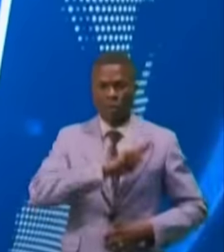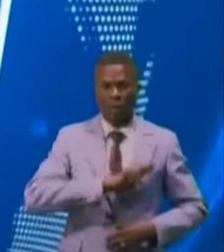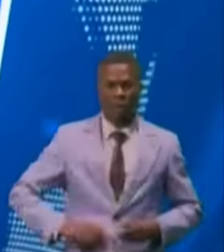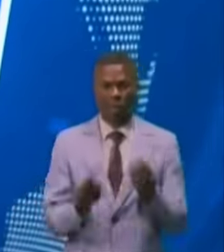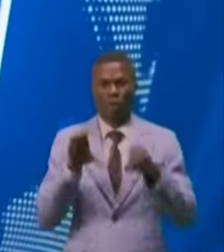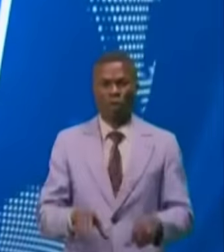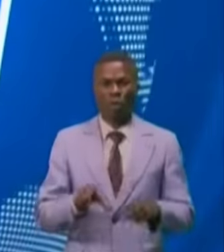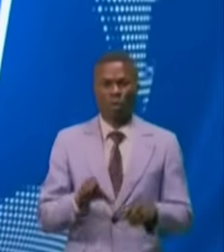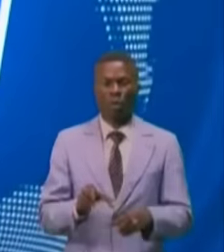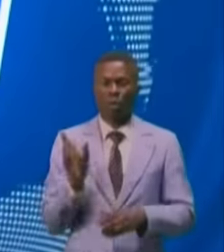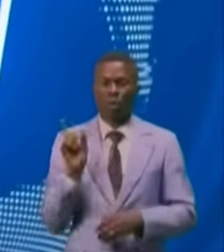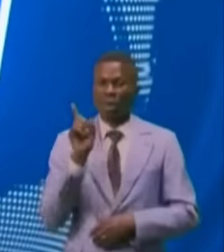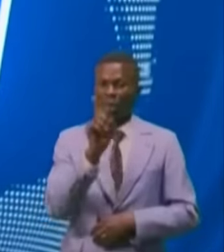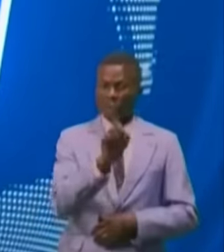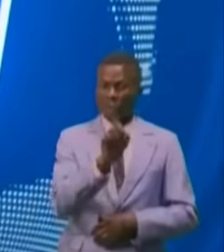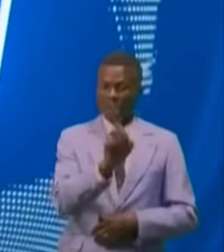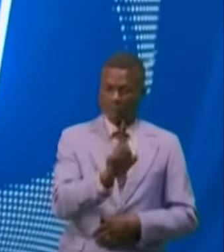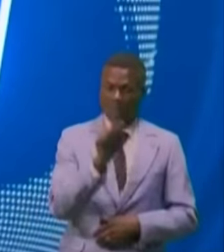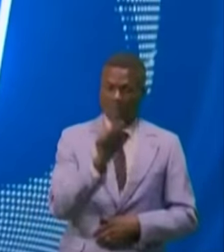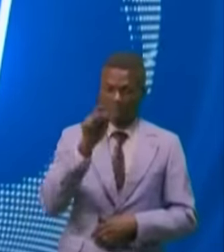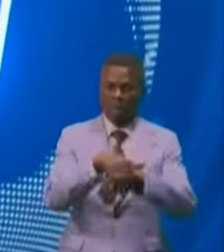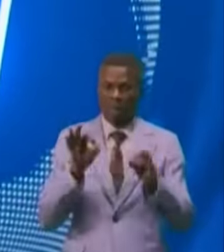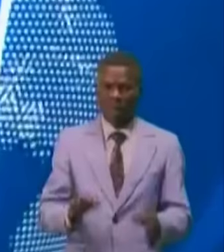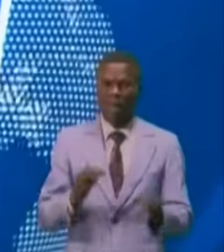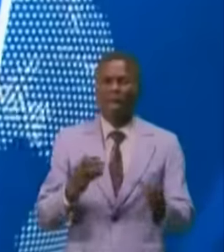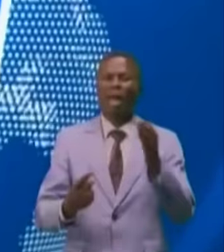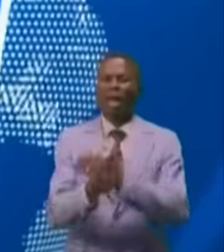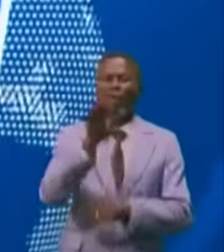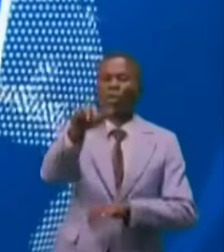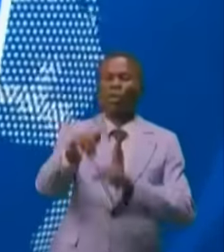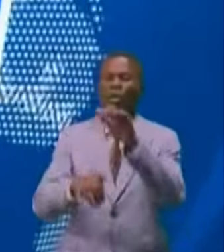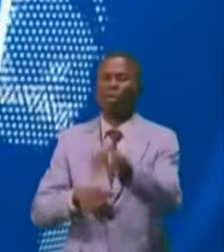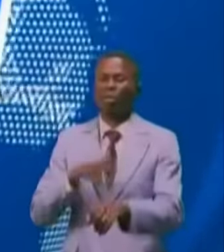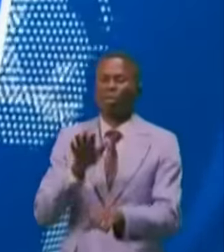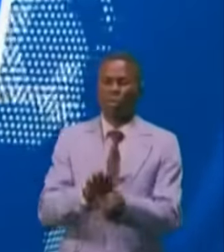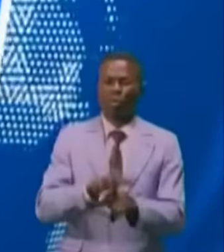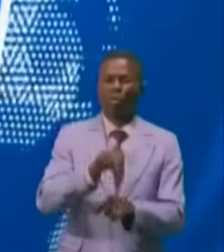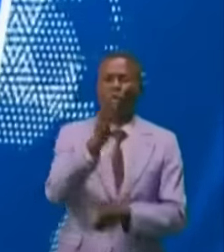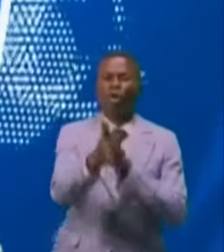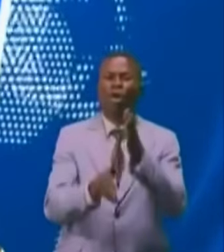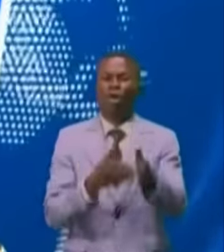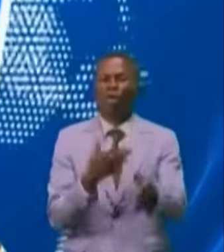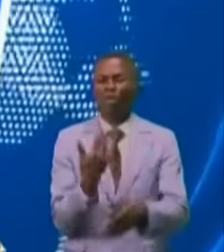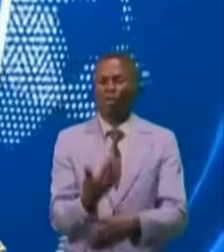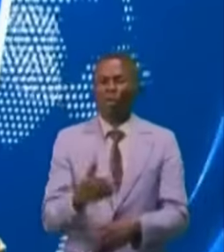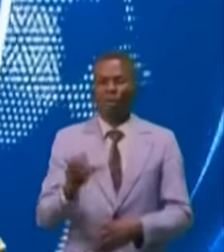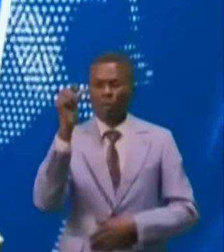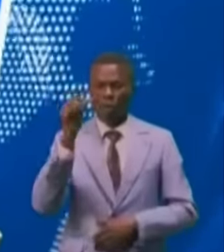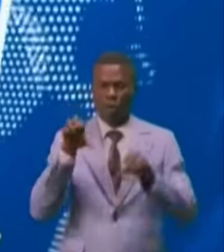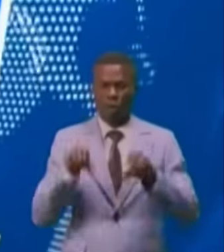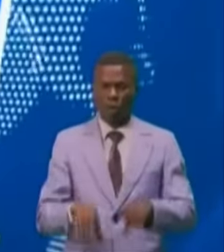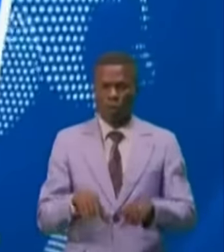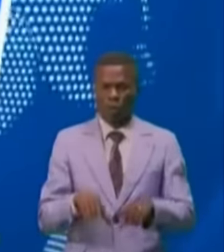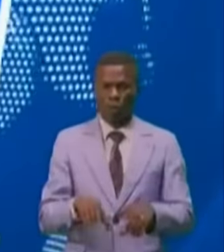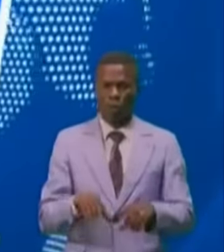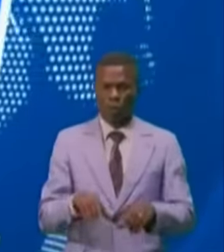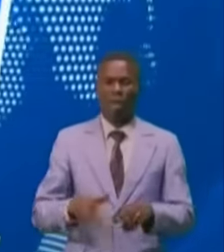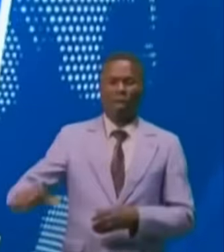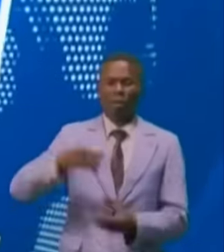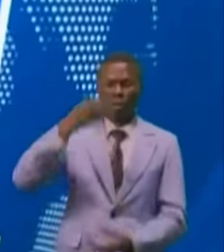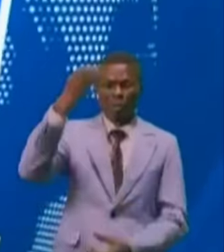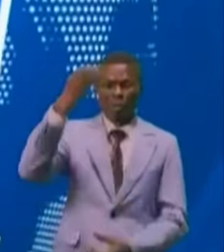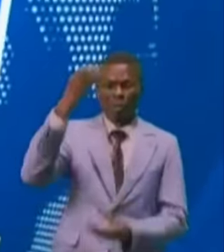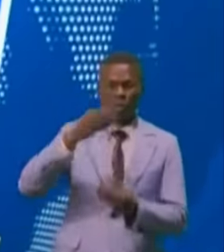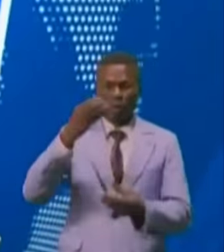Congo a à cette occasion dénoncé le pillage systématique de ses ressources naturelles par le Rwanda, nous dit